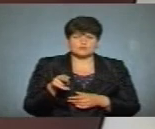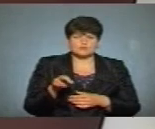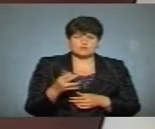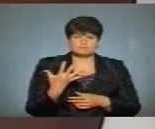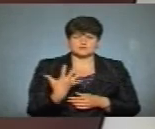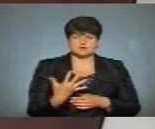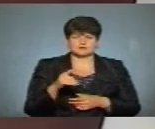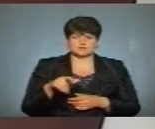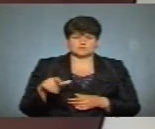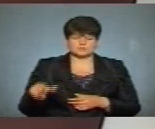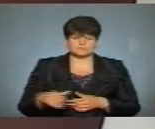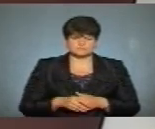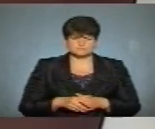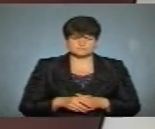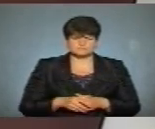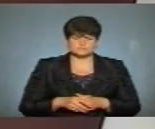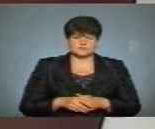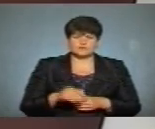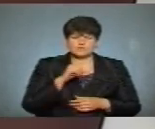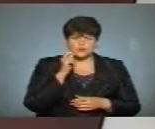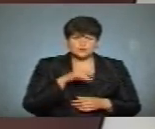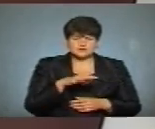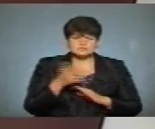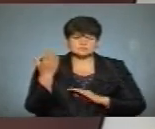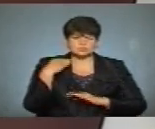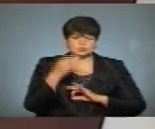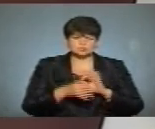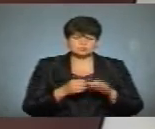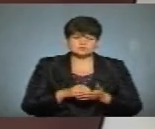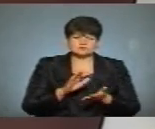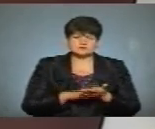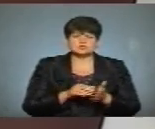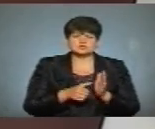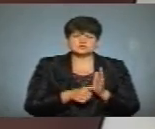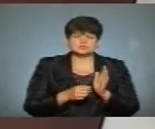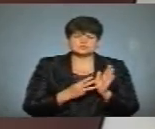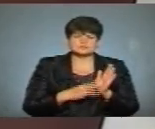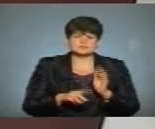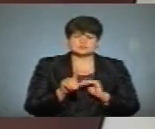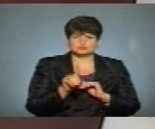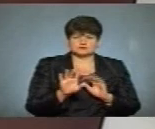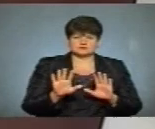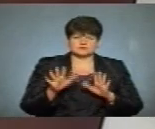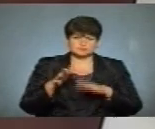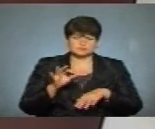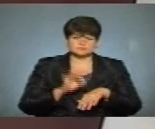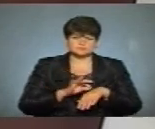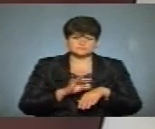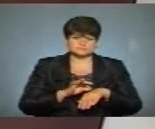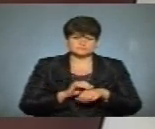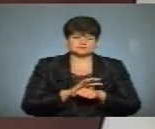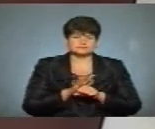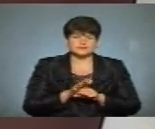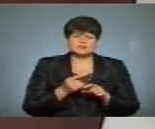5 людей, каже Володимир Паничук. В Україні за минулу добу зафіксували 681 випадок зараження коронавірусом.